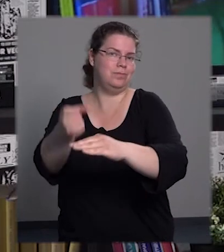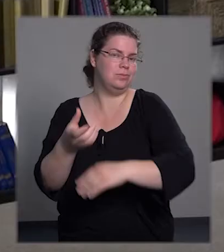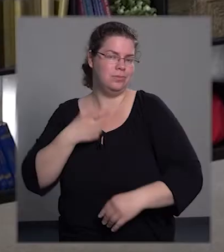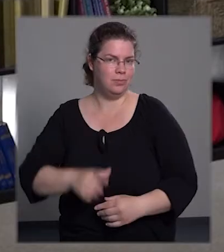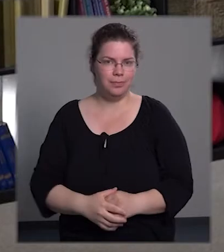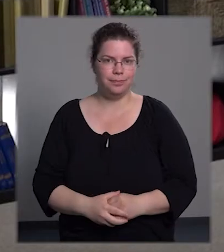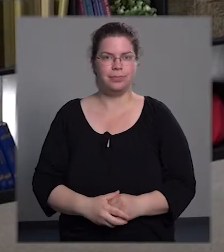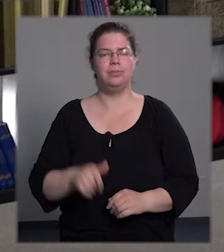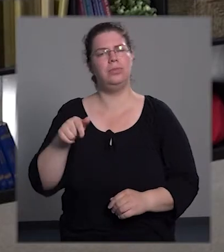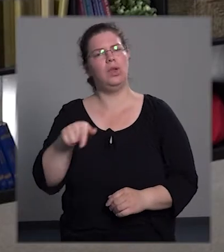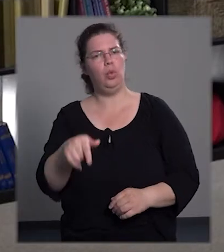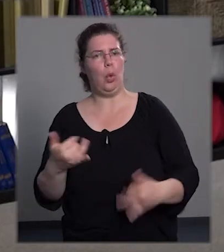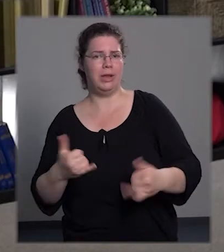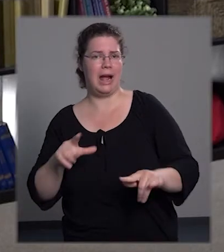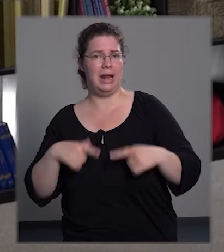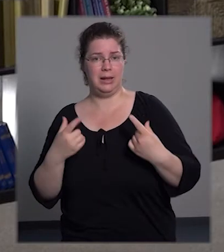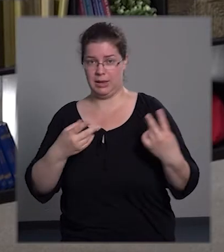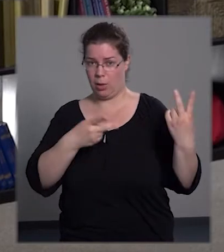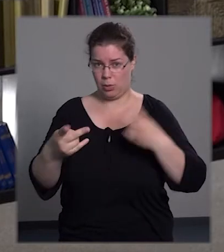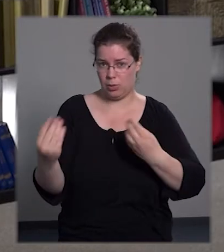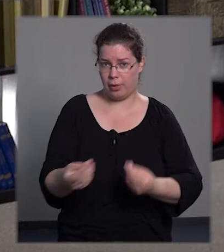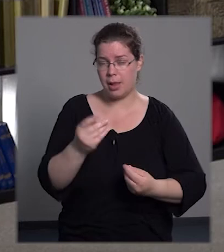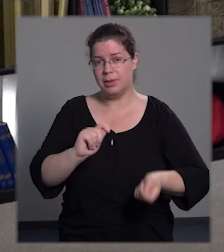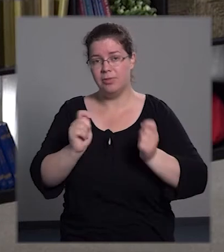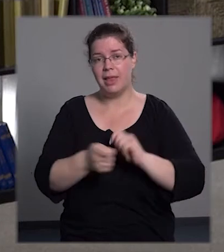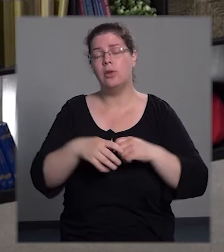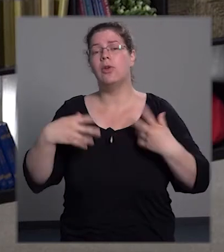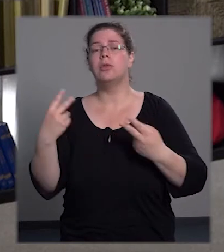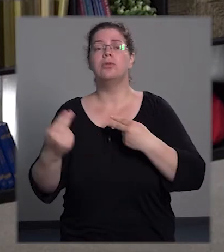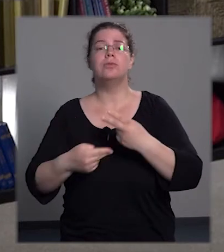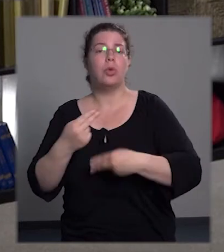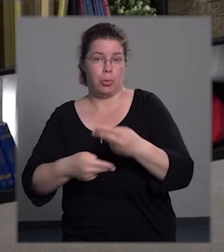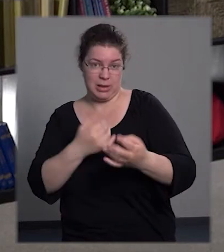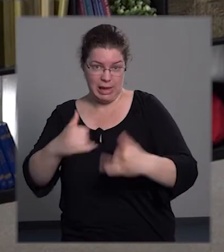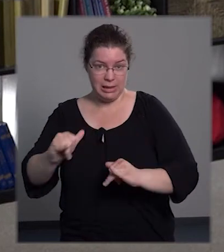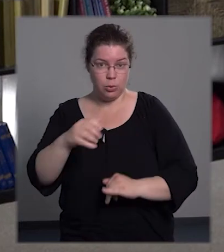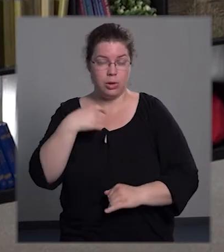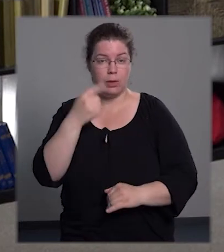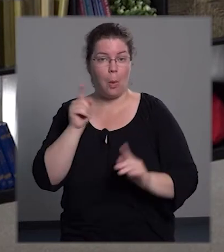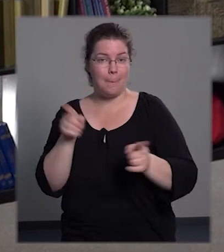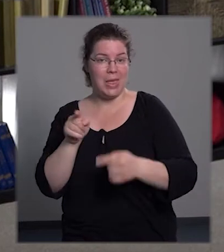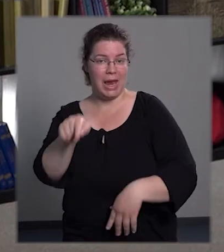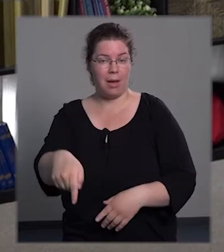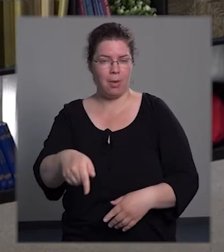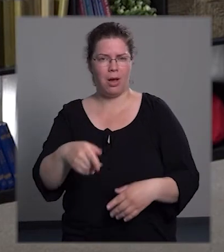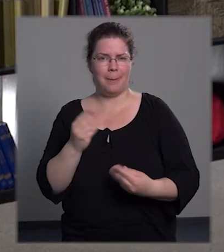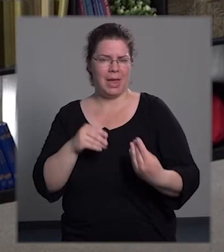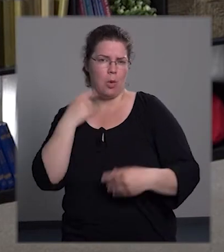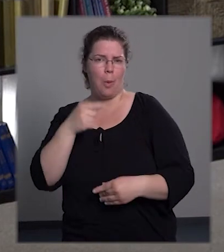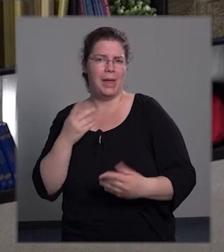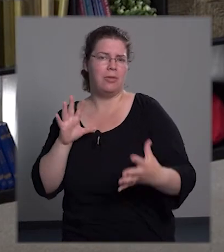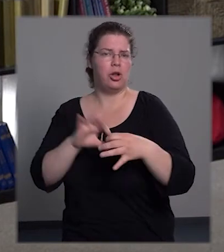Az ő jelenléte hozott-e valamiféle változás, vagy valami folyamat elindult az operában, hiszen ugye az opera műfajával kapcsolatban nagyon